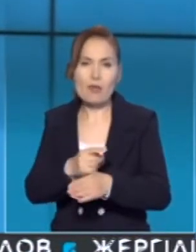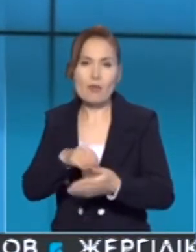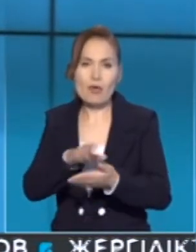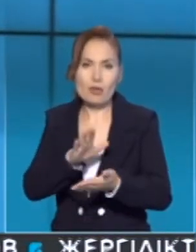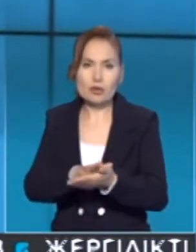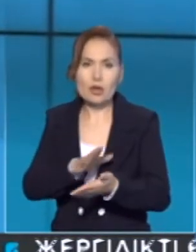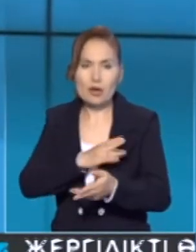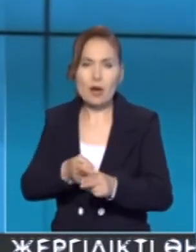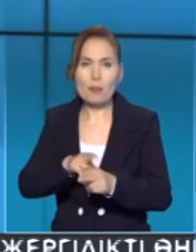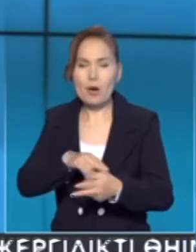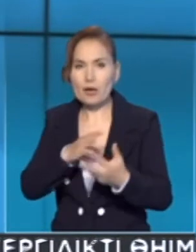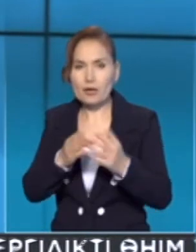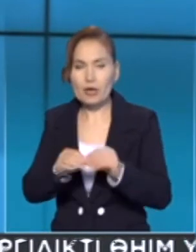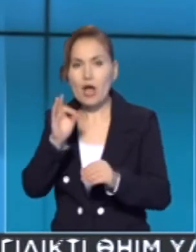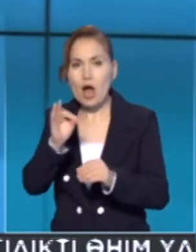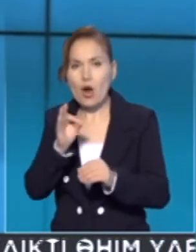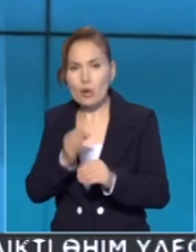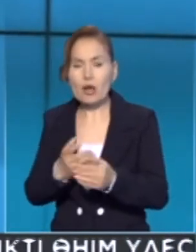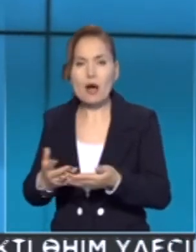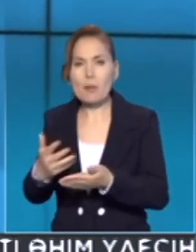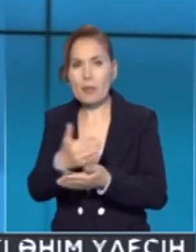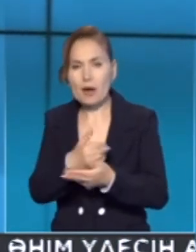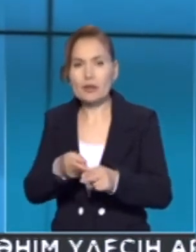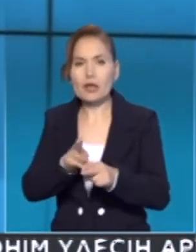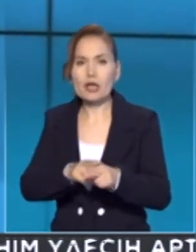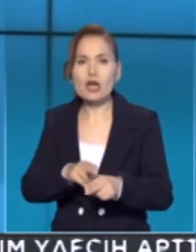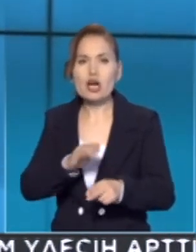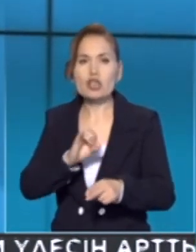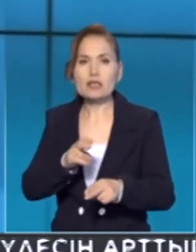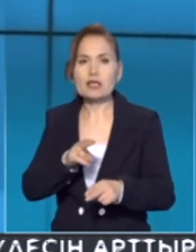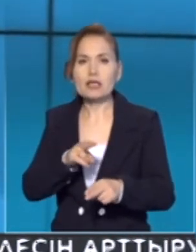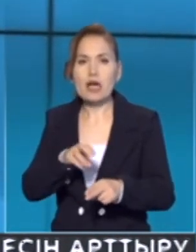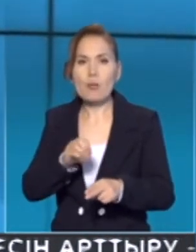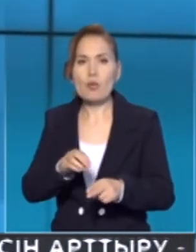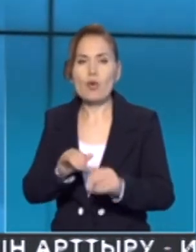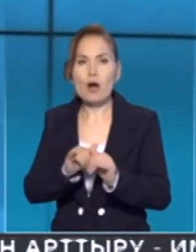былай кәдеге жарату алымын жинап, оны үйлестіру жасыл даму акционерлік қоғамының құзырында болады.